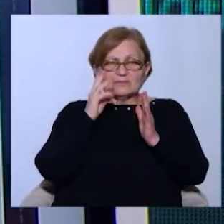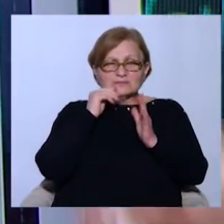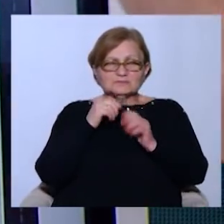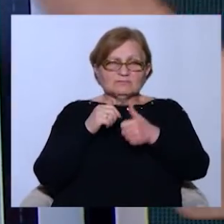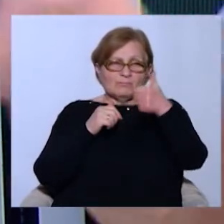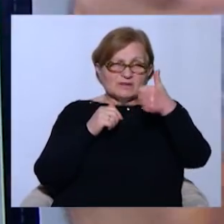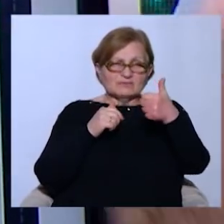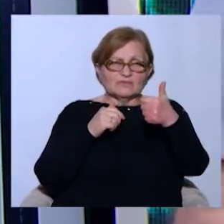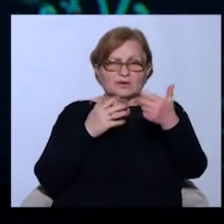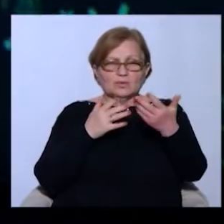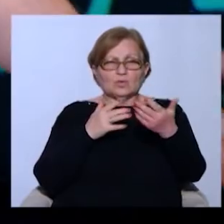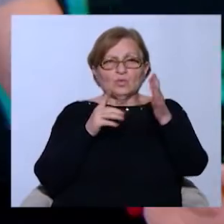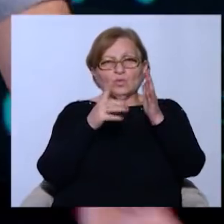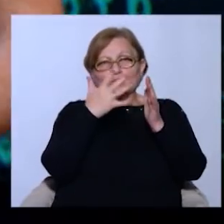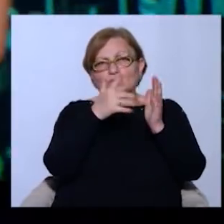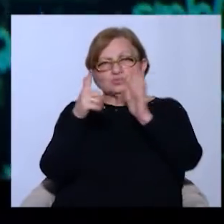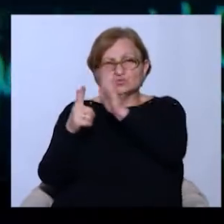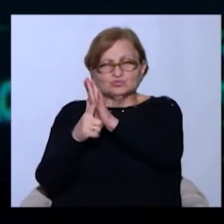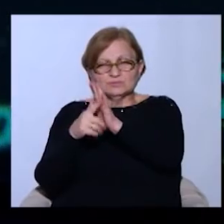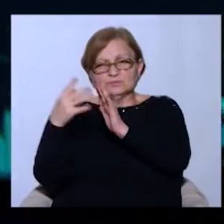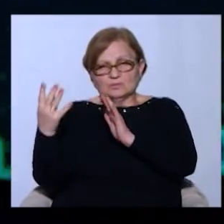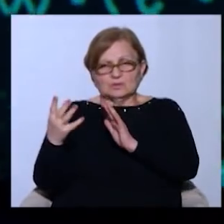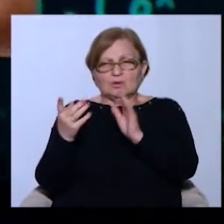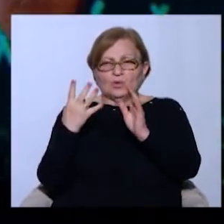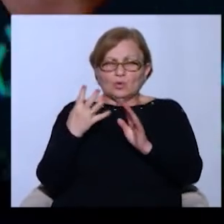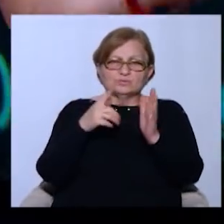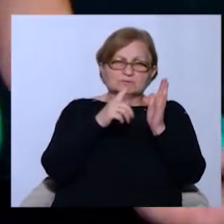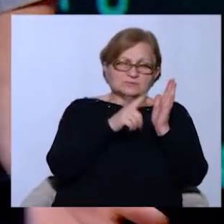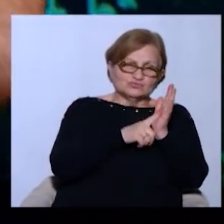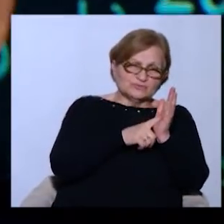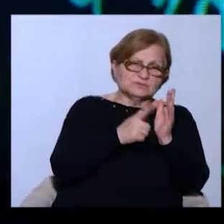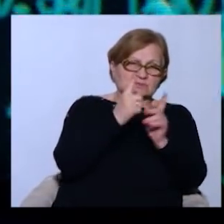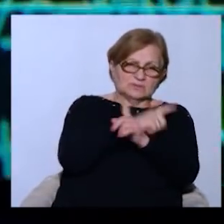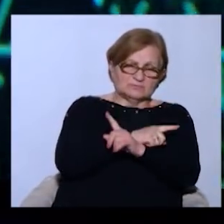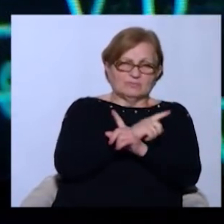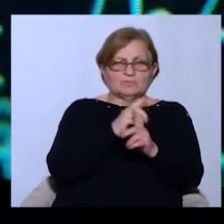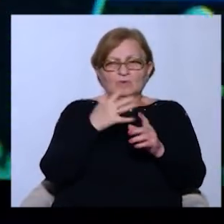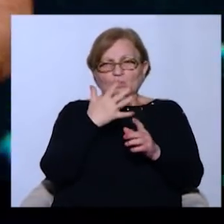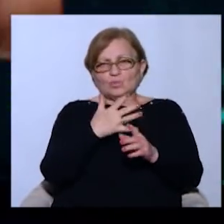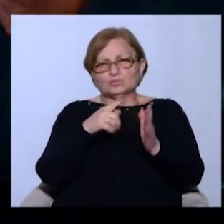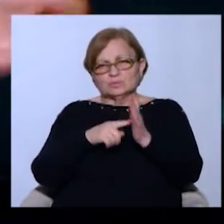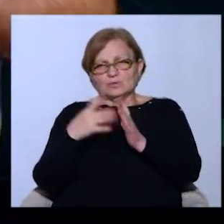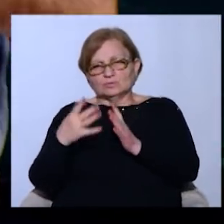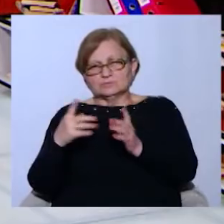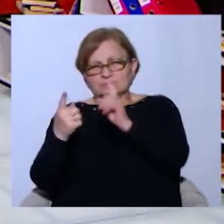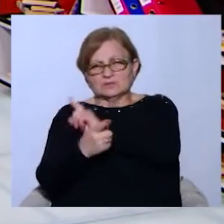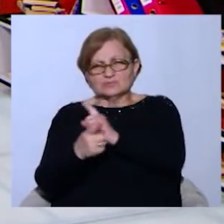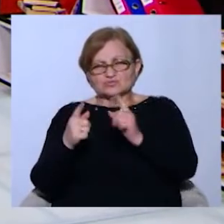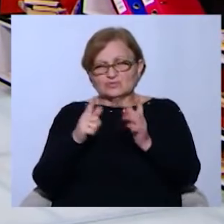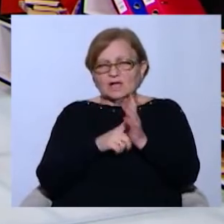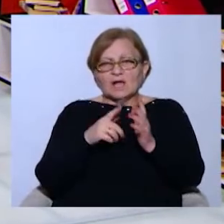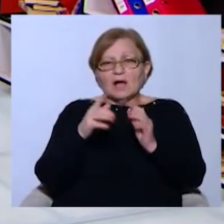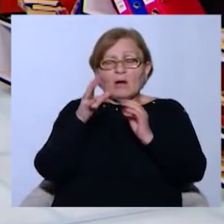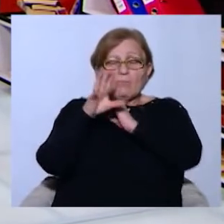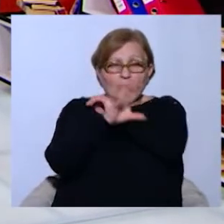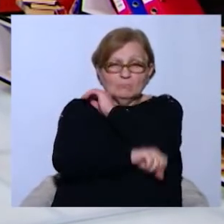ერთმანეთზე. 5-ს გავამრავლებ 7-ზე და მერე 4-ზე. 4-ს გავამრავლებ 7-ზე და მერე 5-ზე. თუ 5-ს გავამრავლებ 4-ზე და მერე 7-ზე, შედეგს ერთი